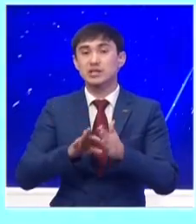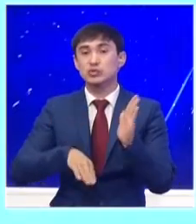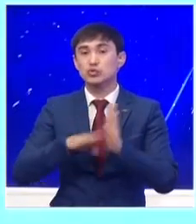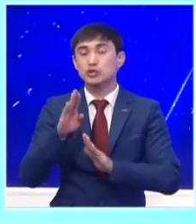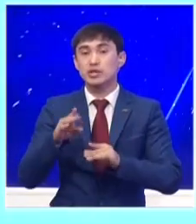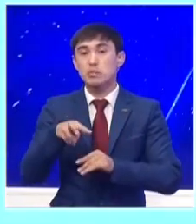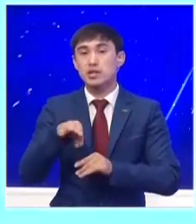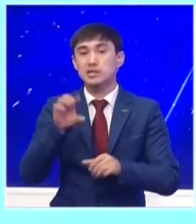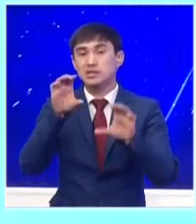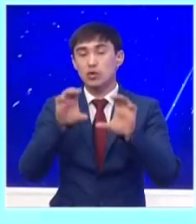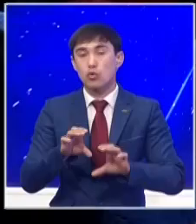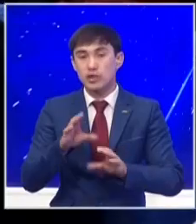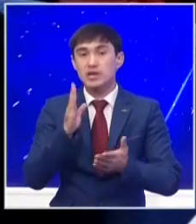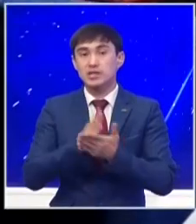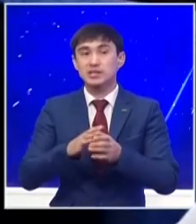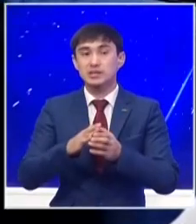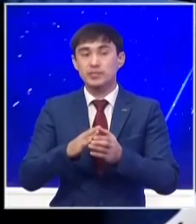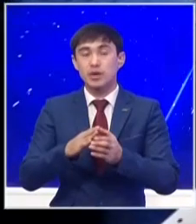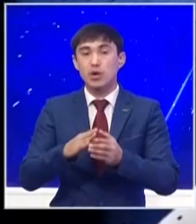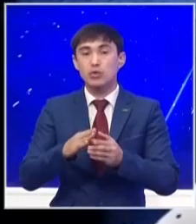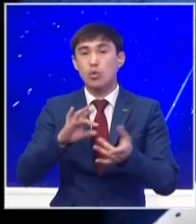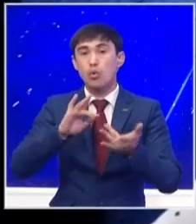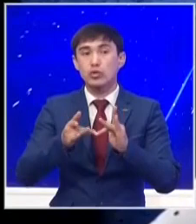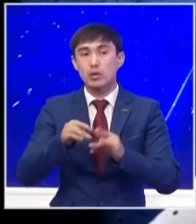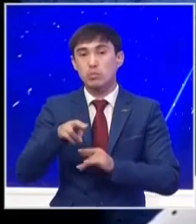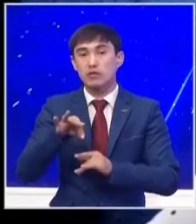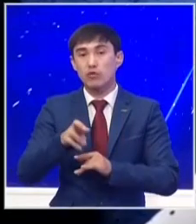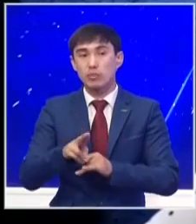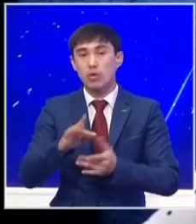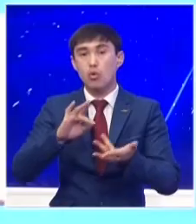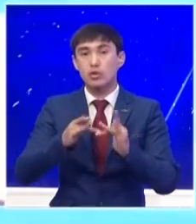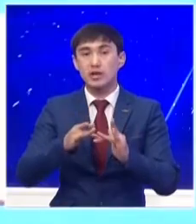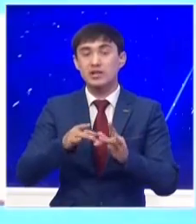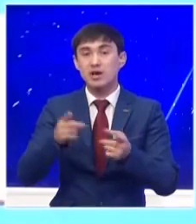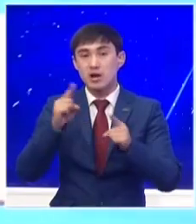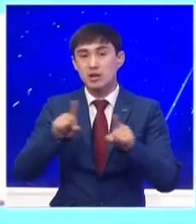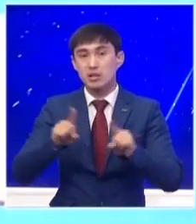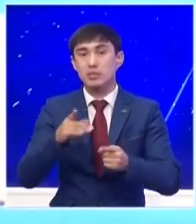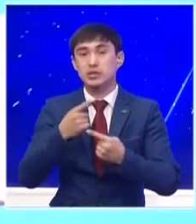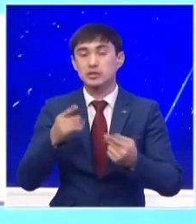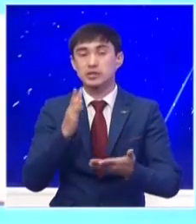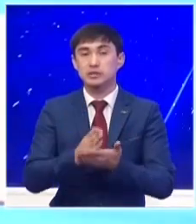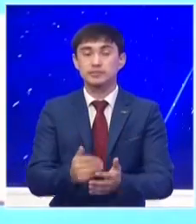совершенствования медиазаконодательства принят закон об онлайн-платформах и онлайн-рекламе.